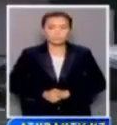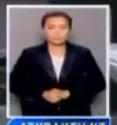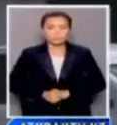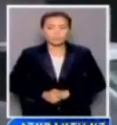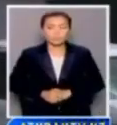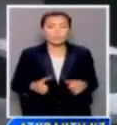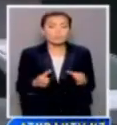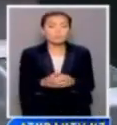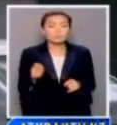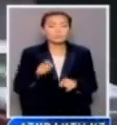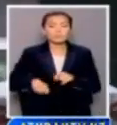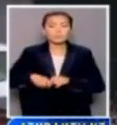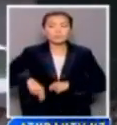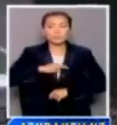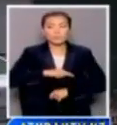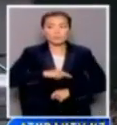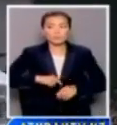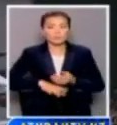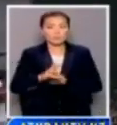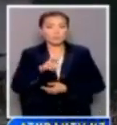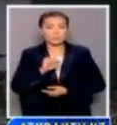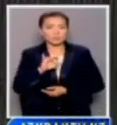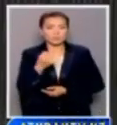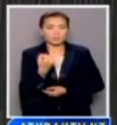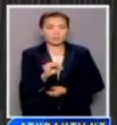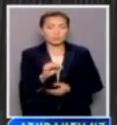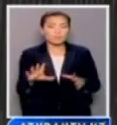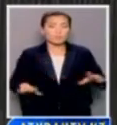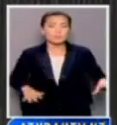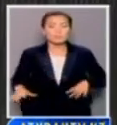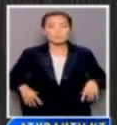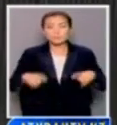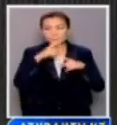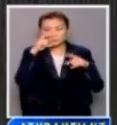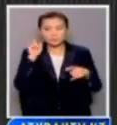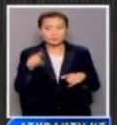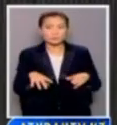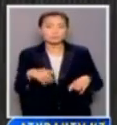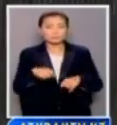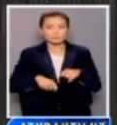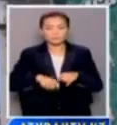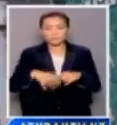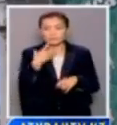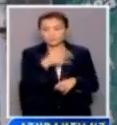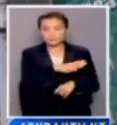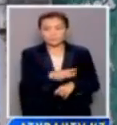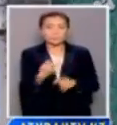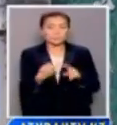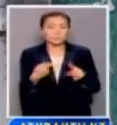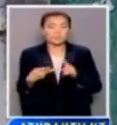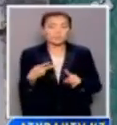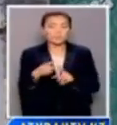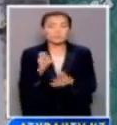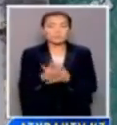Мобильді топтың кезекті тексерісінде ең алдымен Мерей базарына келді. Кіреберісте бетперде де қызуда тексерілмеді. Ол бір, бұл